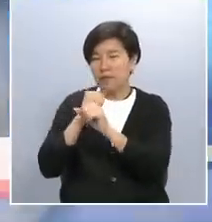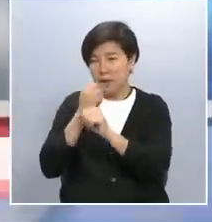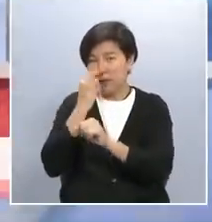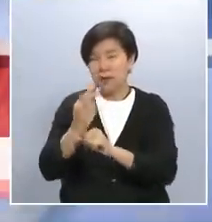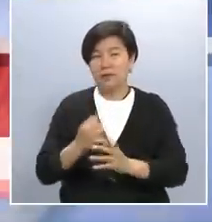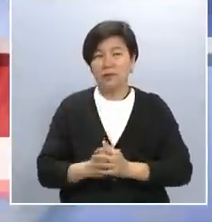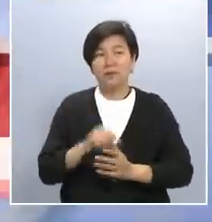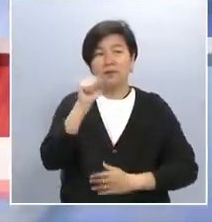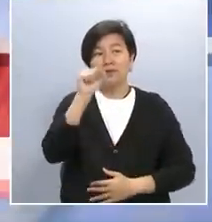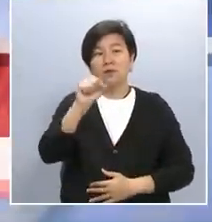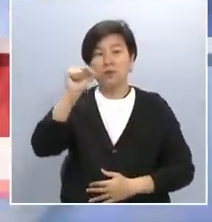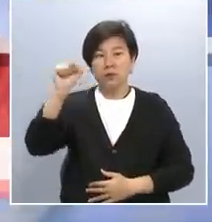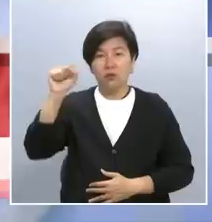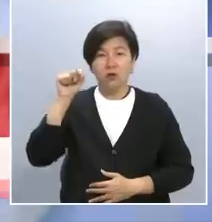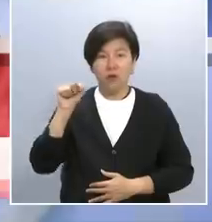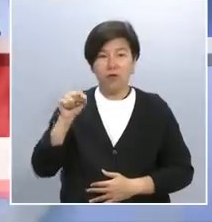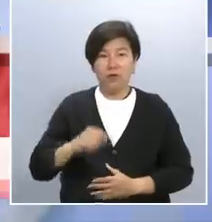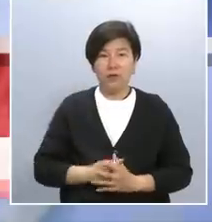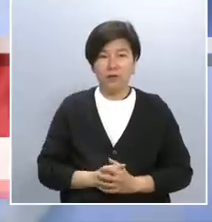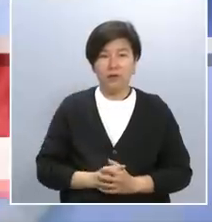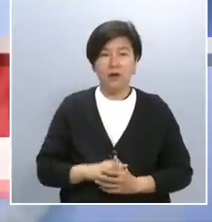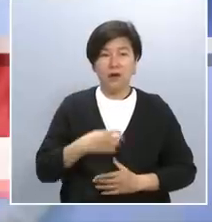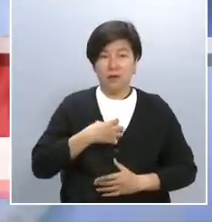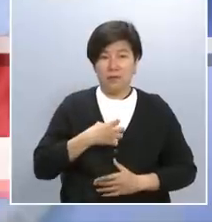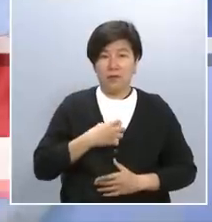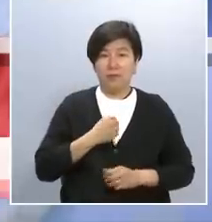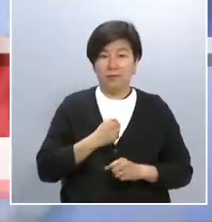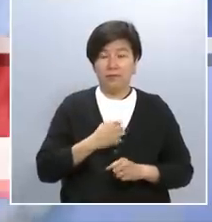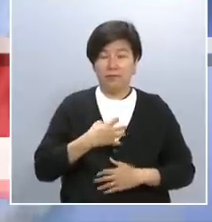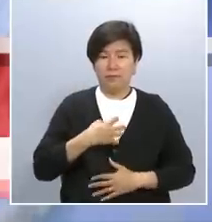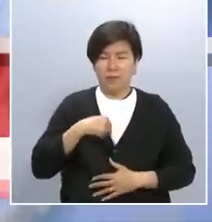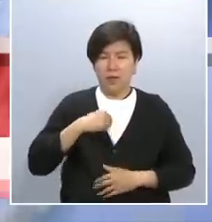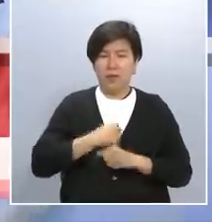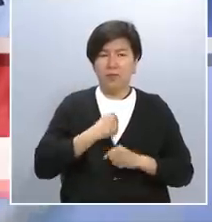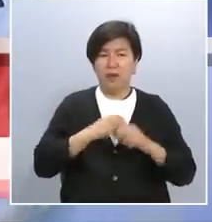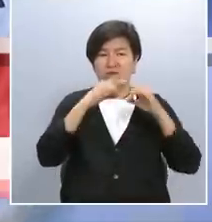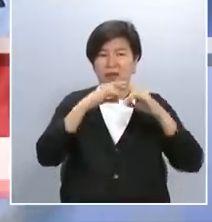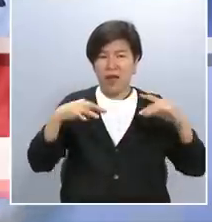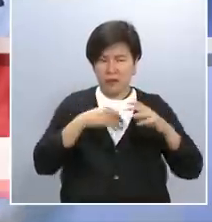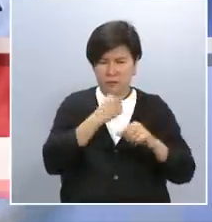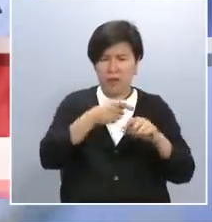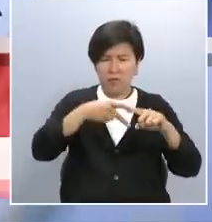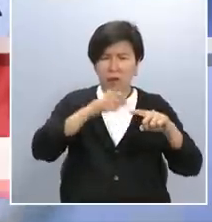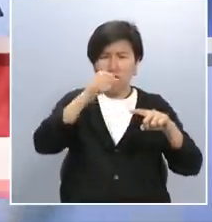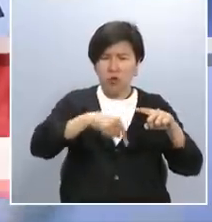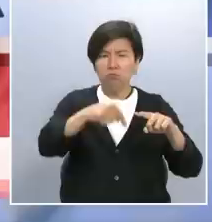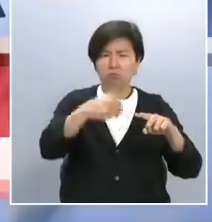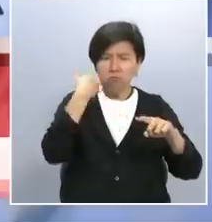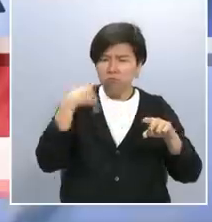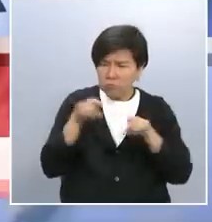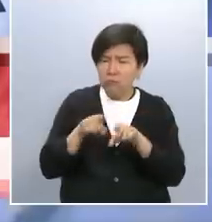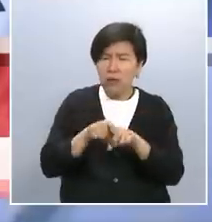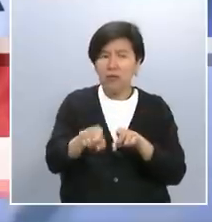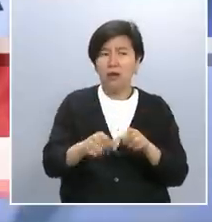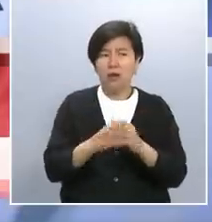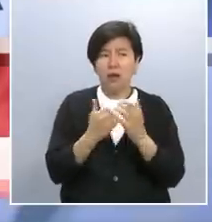เป็นสสขณะนั้นเป็นฝ่ายค้านก็ซ่อมเหมือนกันผ่านไปเป็นปีก็เลยพังและขอทำสะพานปูนแล้วด้วยส่วน